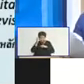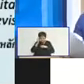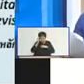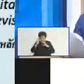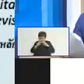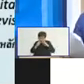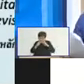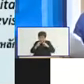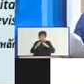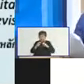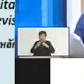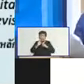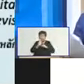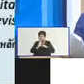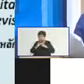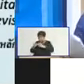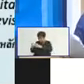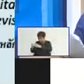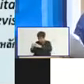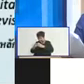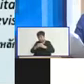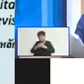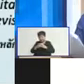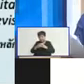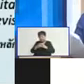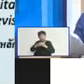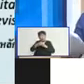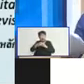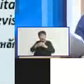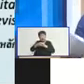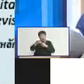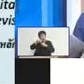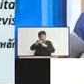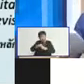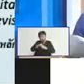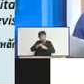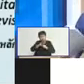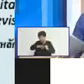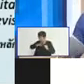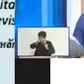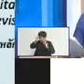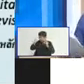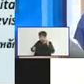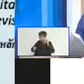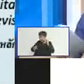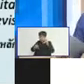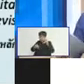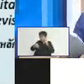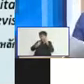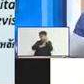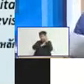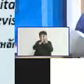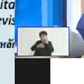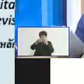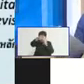ถิ่นฐานอยู่แถบเชือกเขาตรงชายแดนได้นะครับช่วงที่3คือช่วงผมเรียกว่าช่วงแห่งความวุ่นวายนะครับเป็นช่วง2ปีแห่